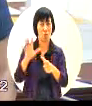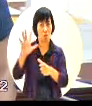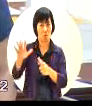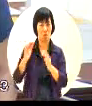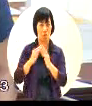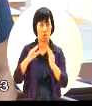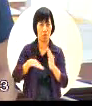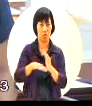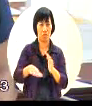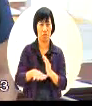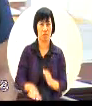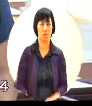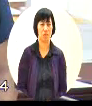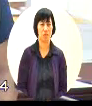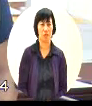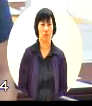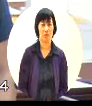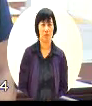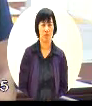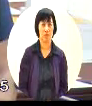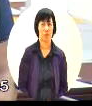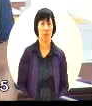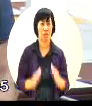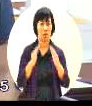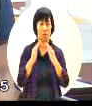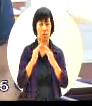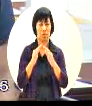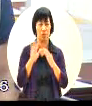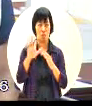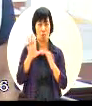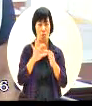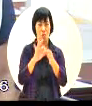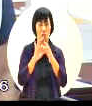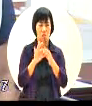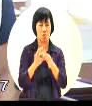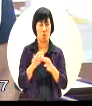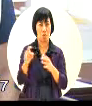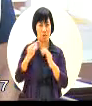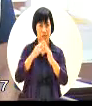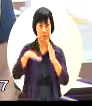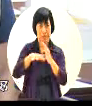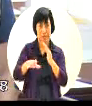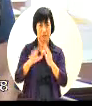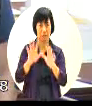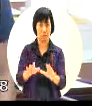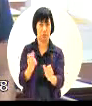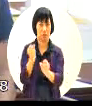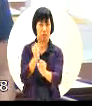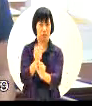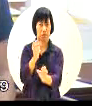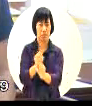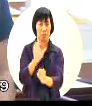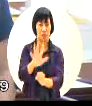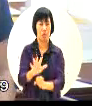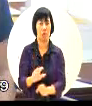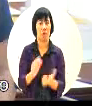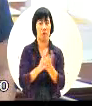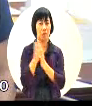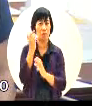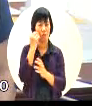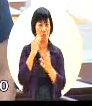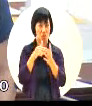迄个观光区市场吼，啊，拢一直要起啊，啊，所以，伫咱学阿廖